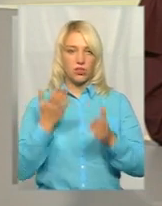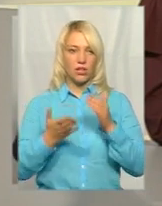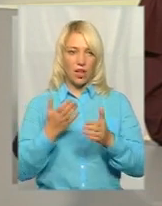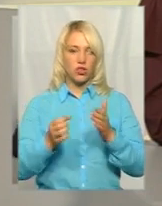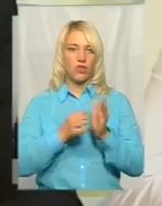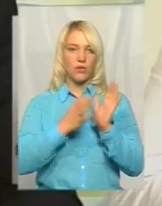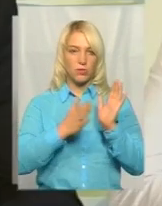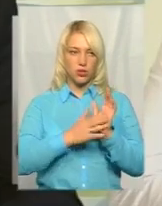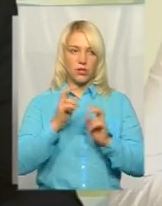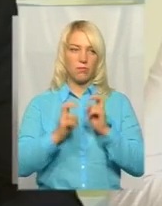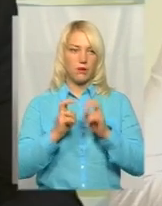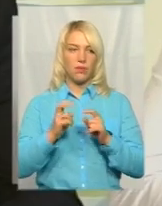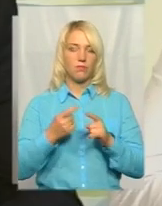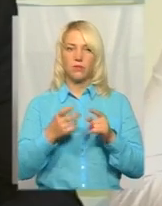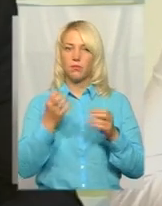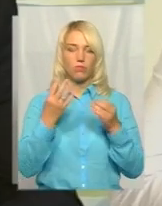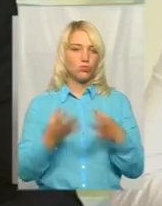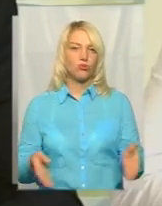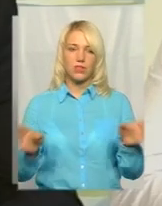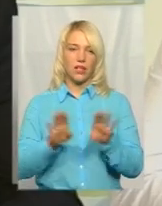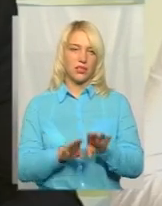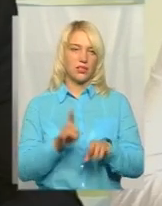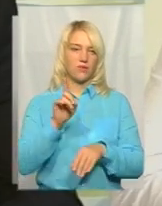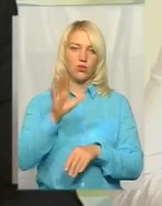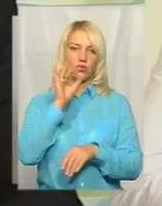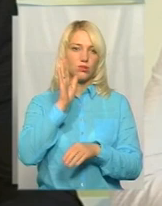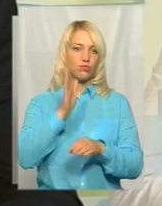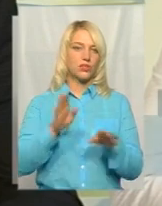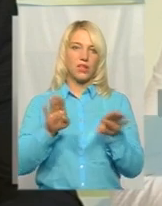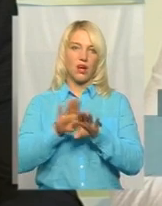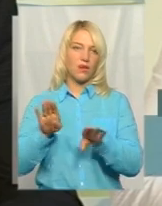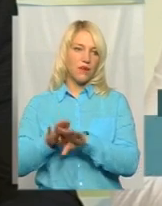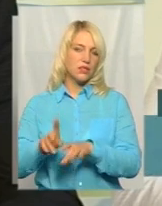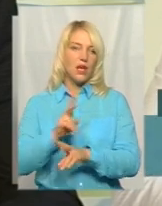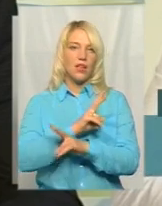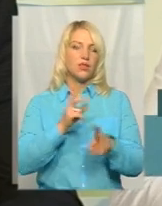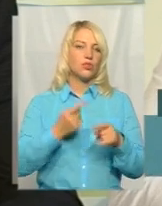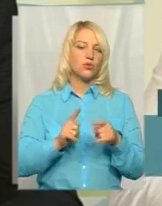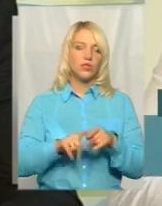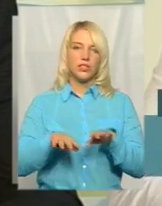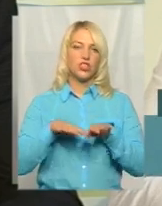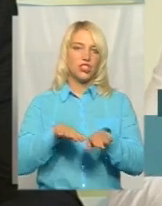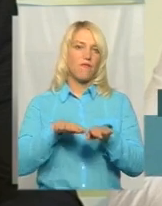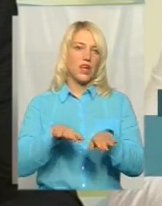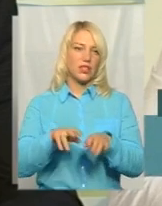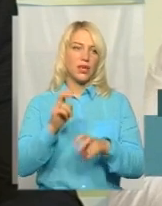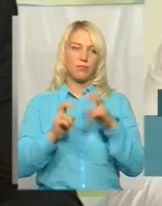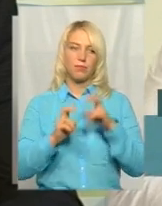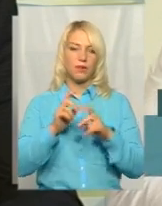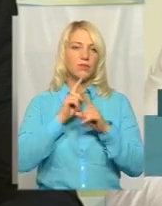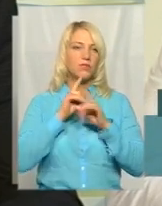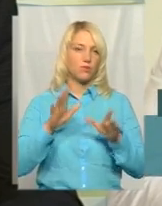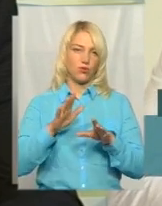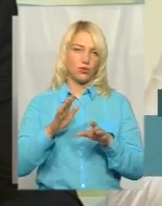підприємцю, то він просто закриється. Ну, в той же час він буде закриватися, ну, ніхто з цих швейних підприємців не